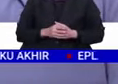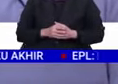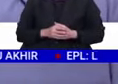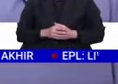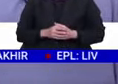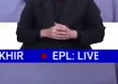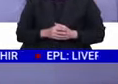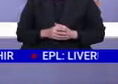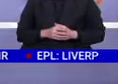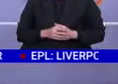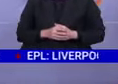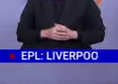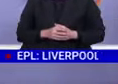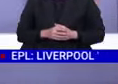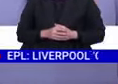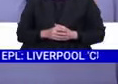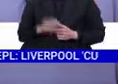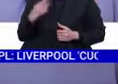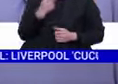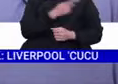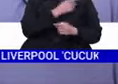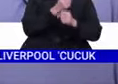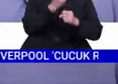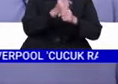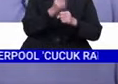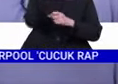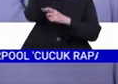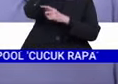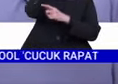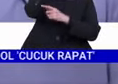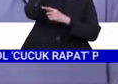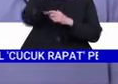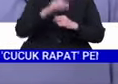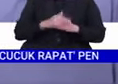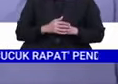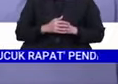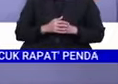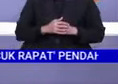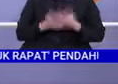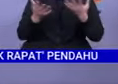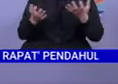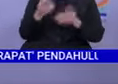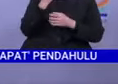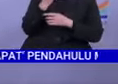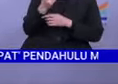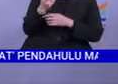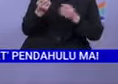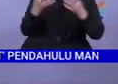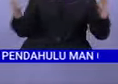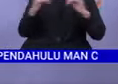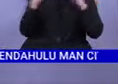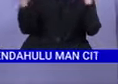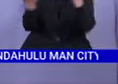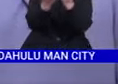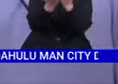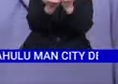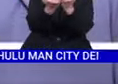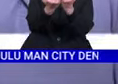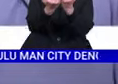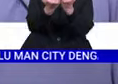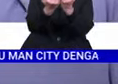Ayo kita sebagai penyawat awam ataupun sebagai badan bahkan on mau melihat banyak lagi seharga Serikat